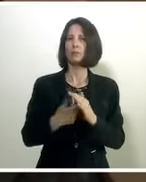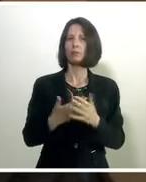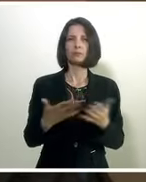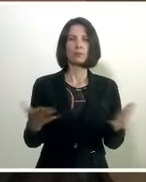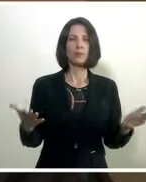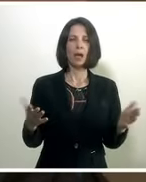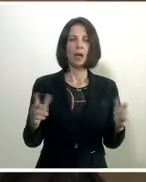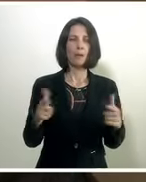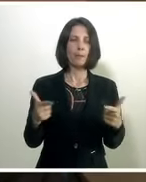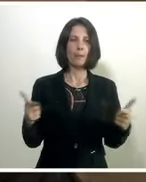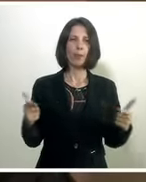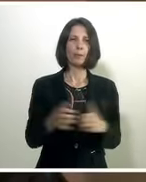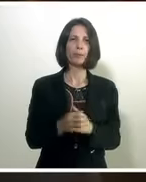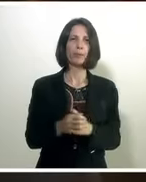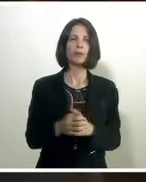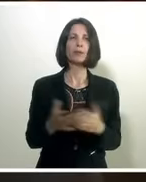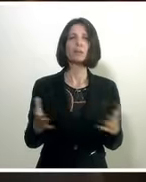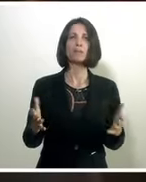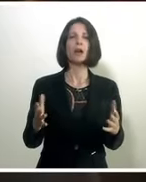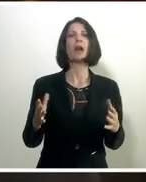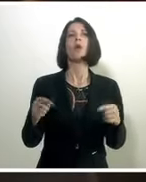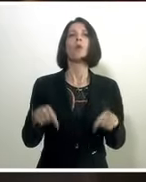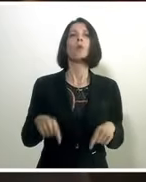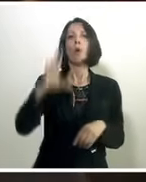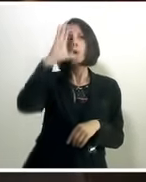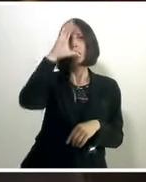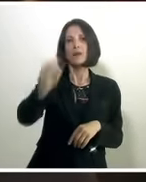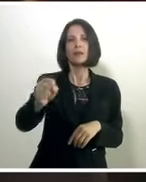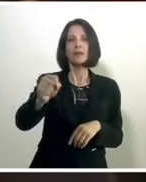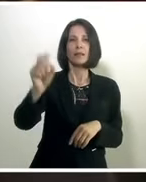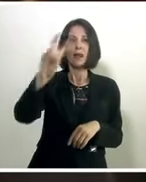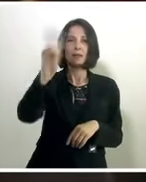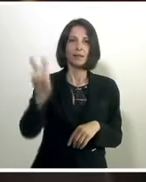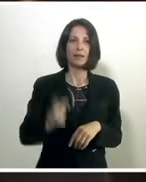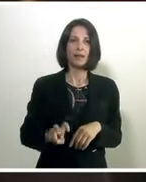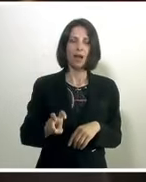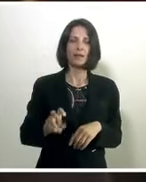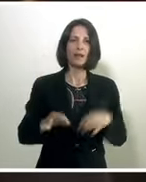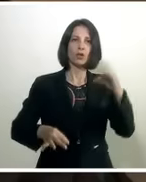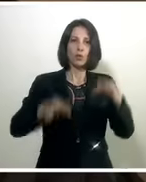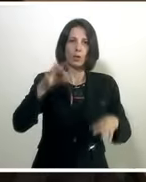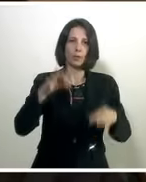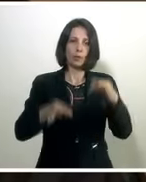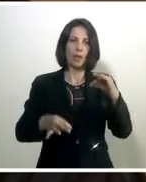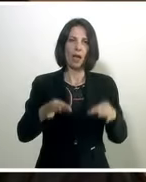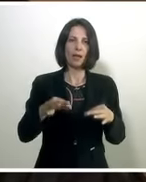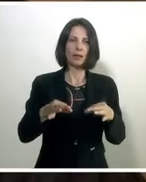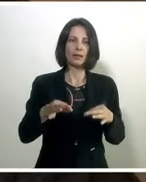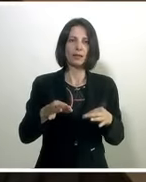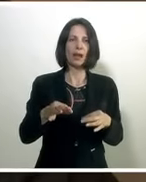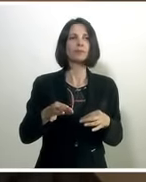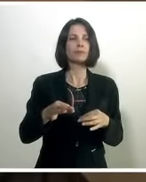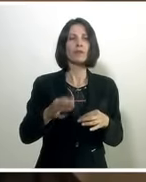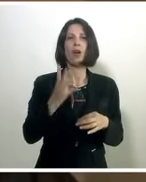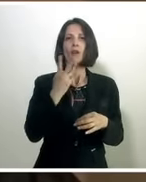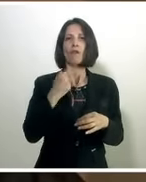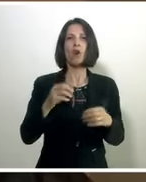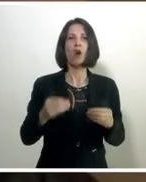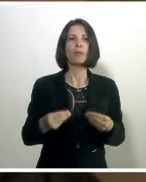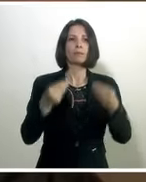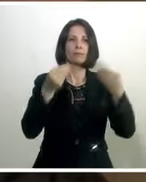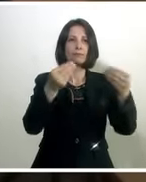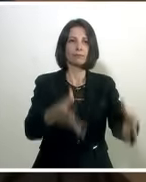ragioni il dipartimento di giurisprudenza dell'università di Sassari ha proposto all'ateneo di conferire un attestato di benemerenza a Enrico